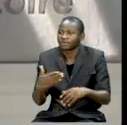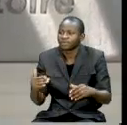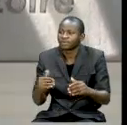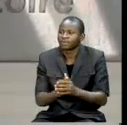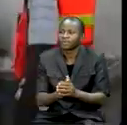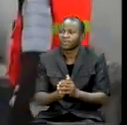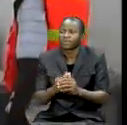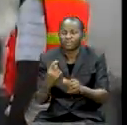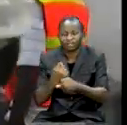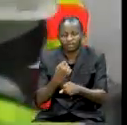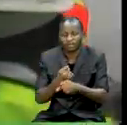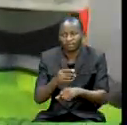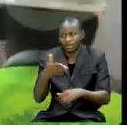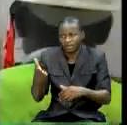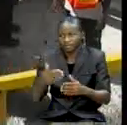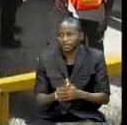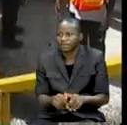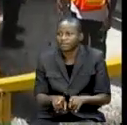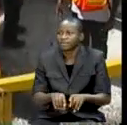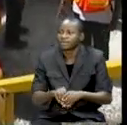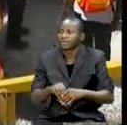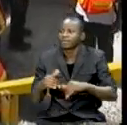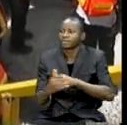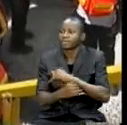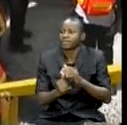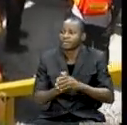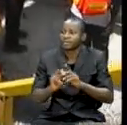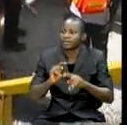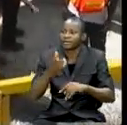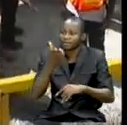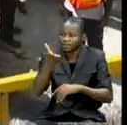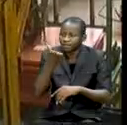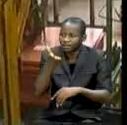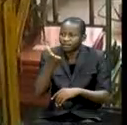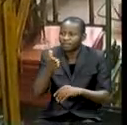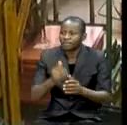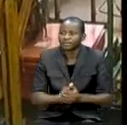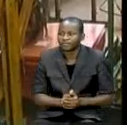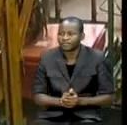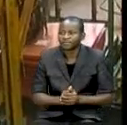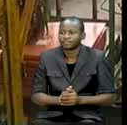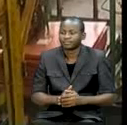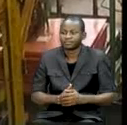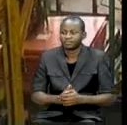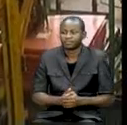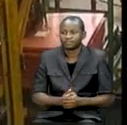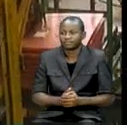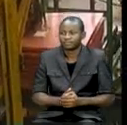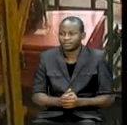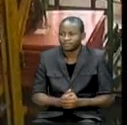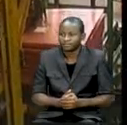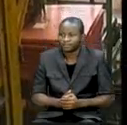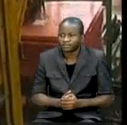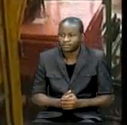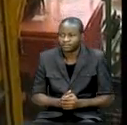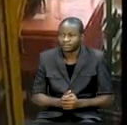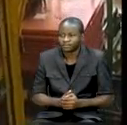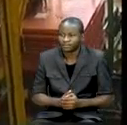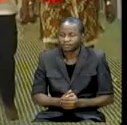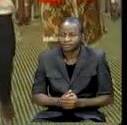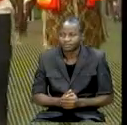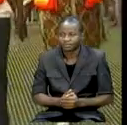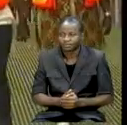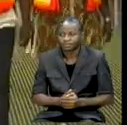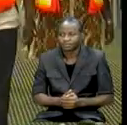écoles, hôpitaux et les puits d'eau forêt par certaines entreprises ont été visités. Le vœu du ministre Sompoué est de